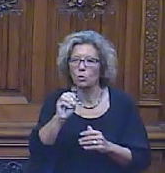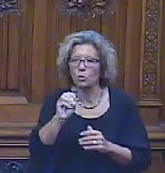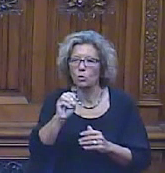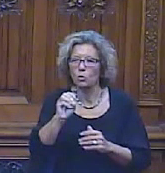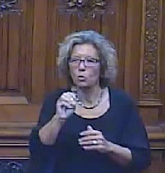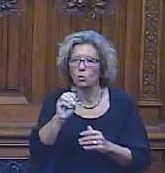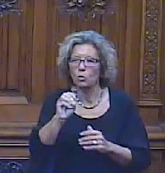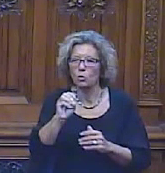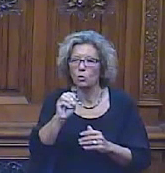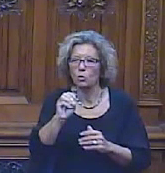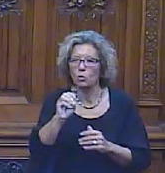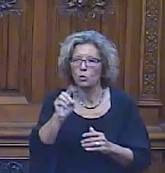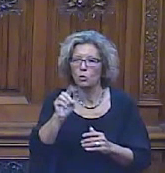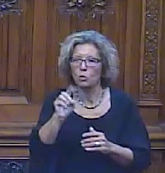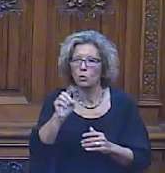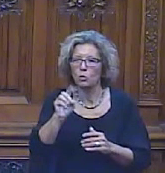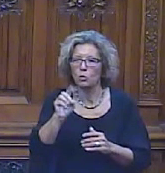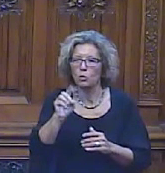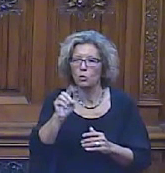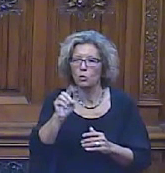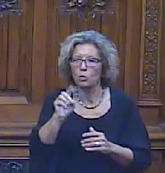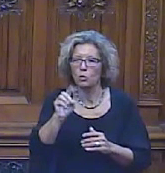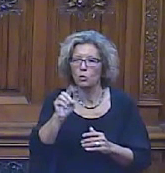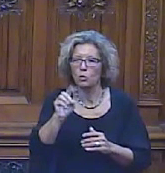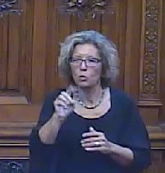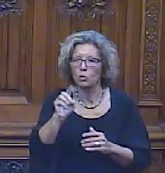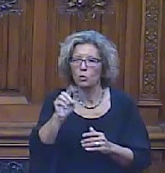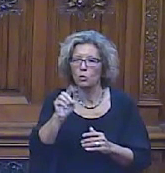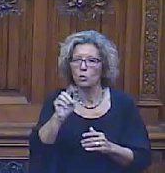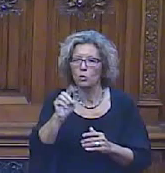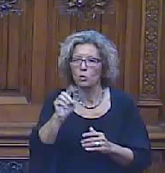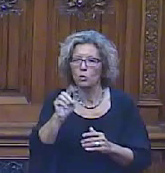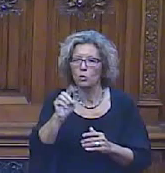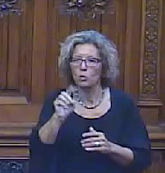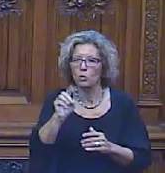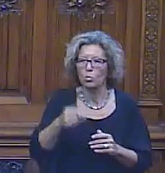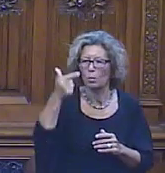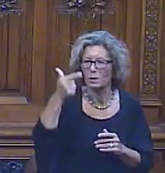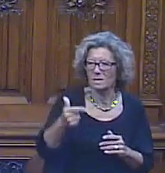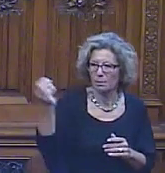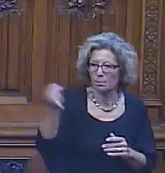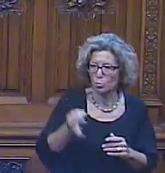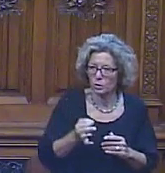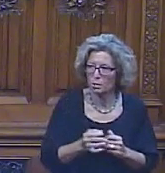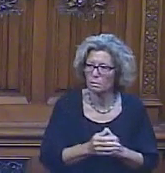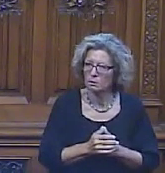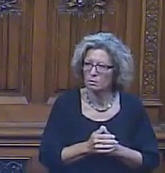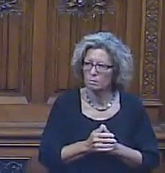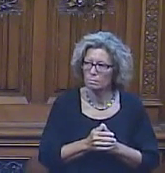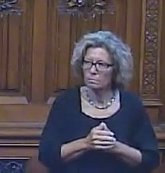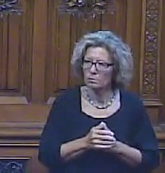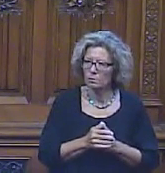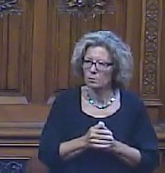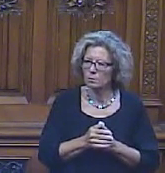bei der schlechtesten Wirtschaftsentwicklung mit einem Schrumpfjahr von 0,2%.